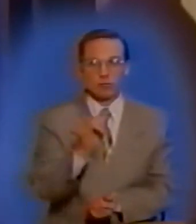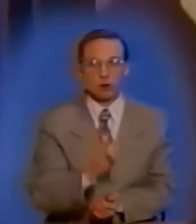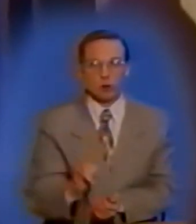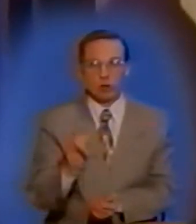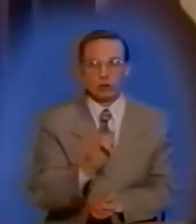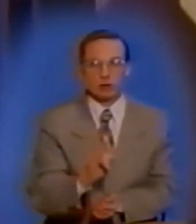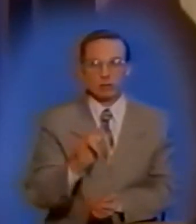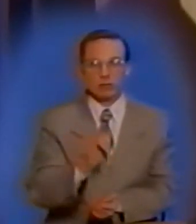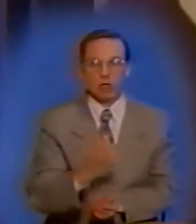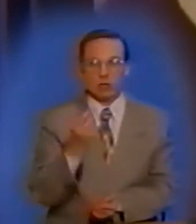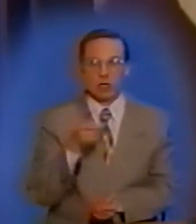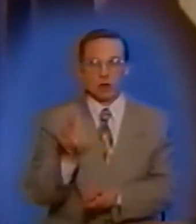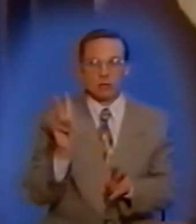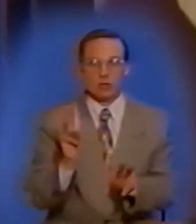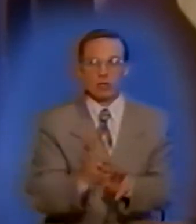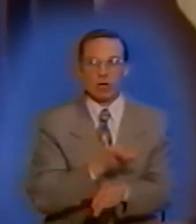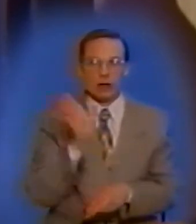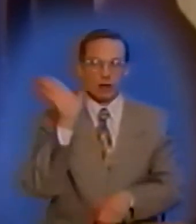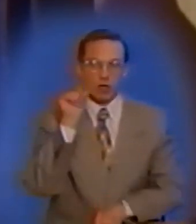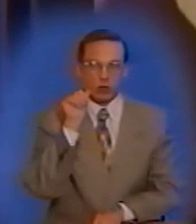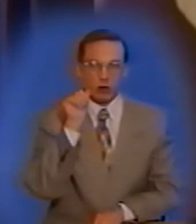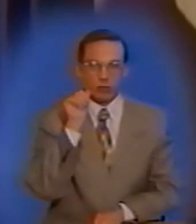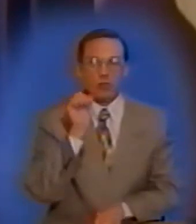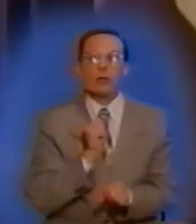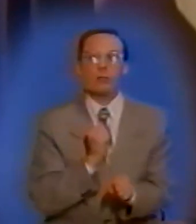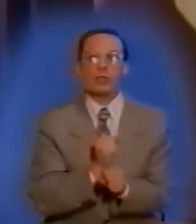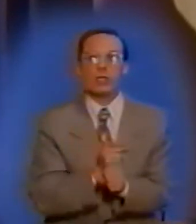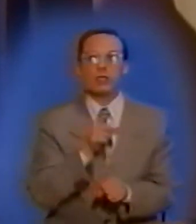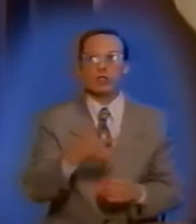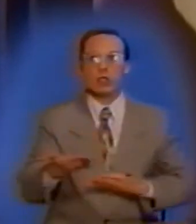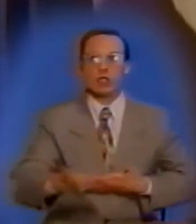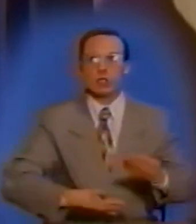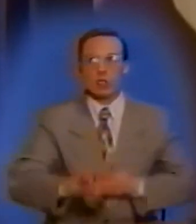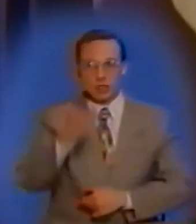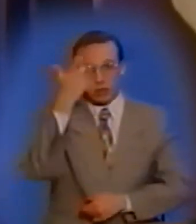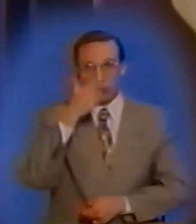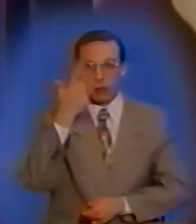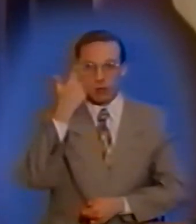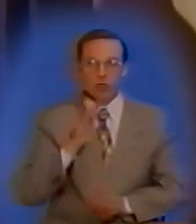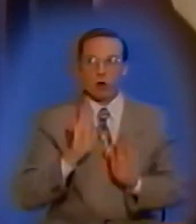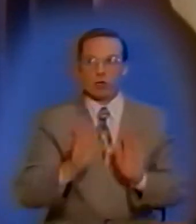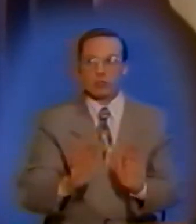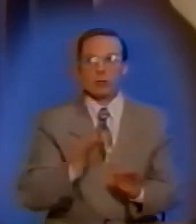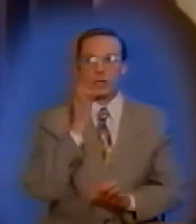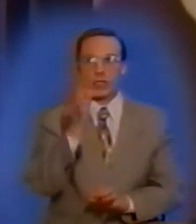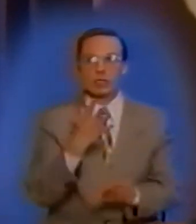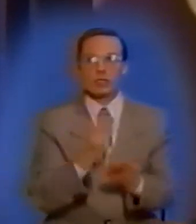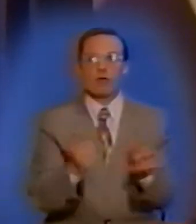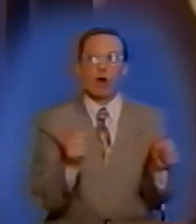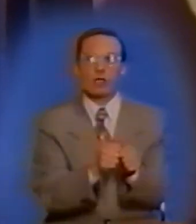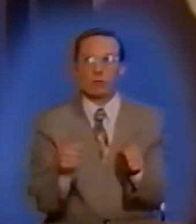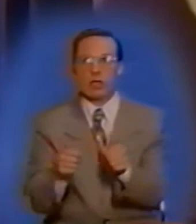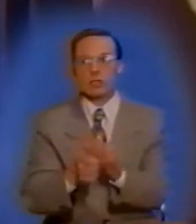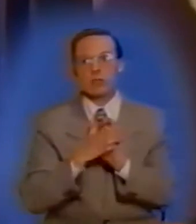dar jam reikia laiko padaryti šitą žingsnį savo pripažinti, o ne vien tik tai pasakyti savo artimiesiams